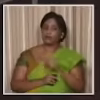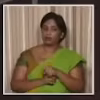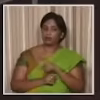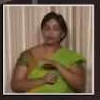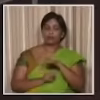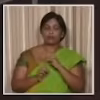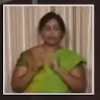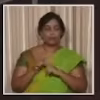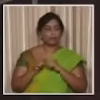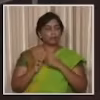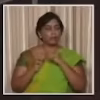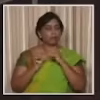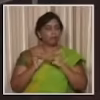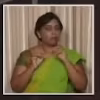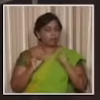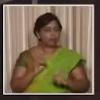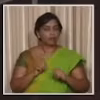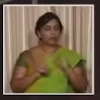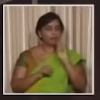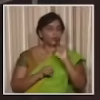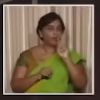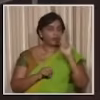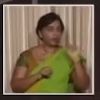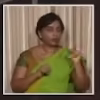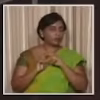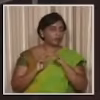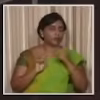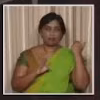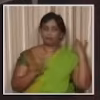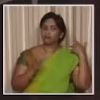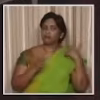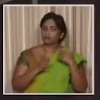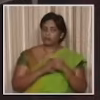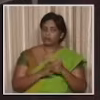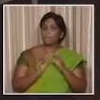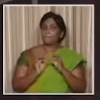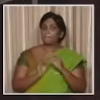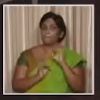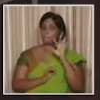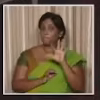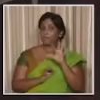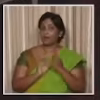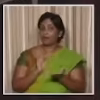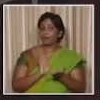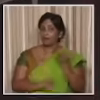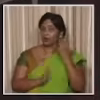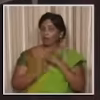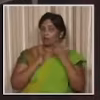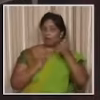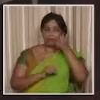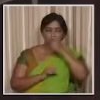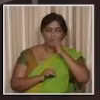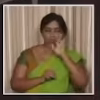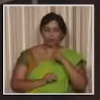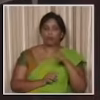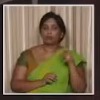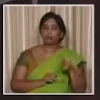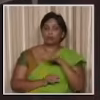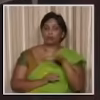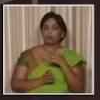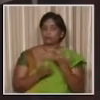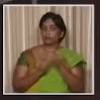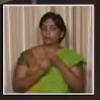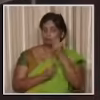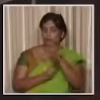ඉඩම් ප්‍රසස් කර බල මණ්ඩලය 20යි 20 ඉඳලා පහුගේ කාලේ බිලියන 5කට වැඩිය විශාල වංචාවක් කරලා තියෙනවා මේ ඉඩම්